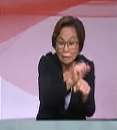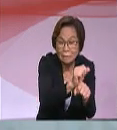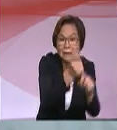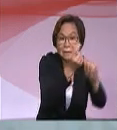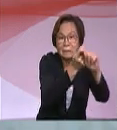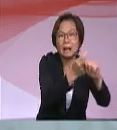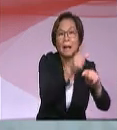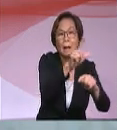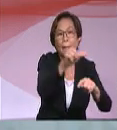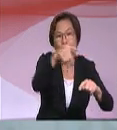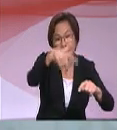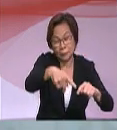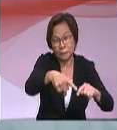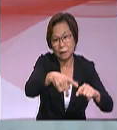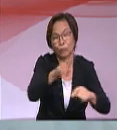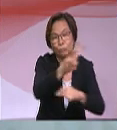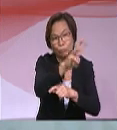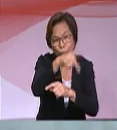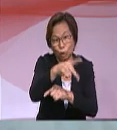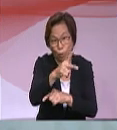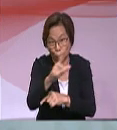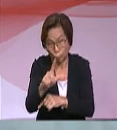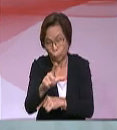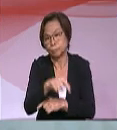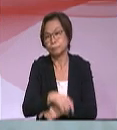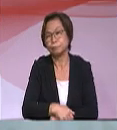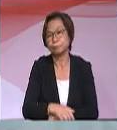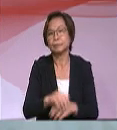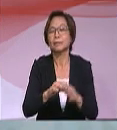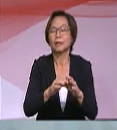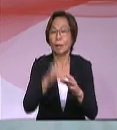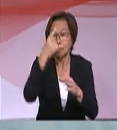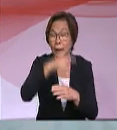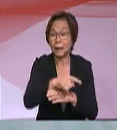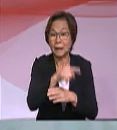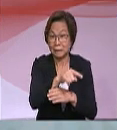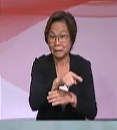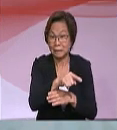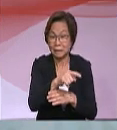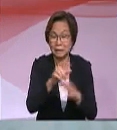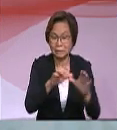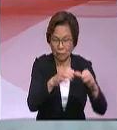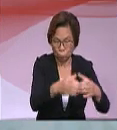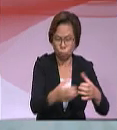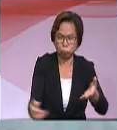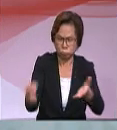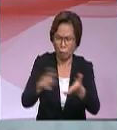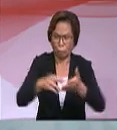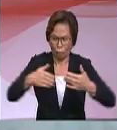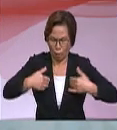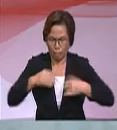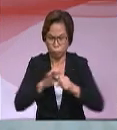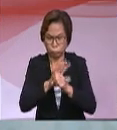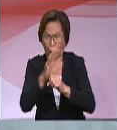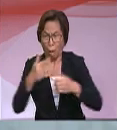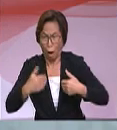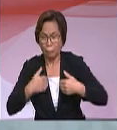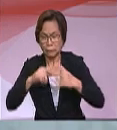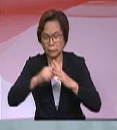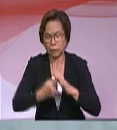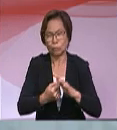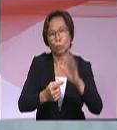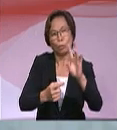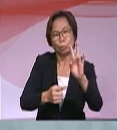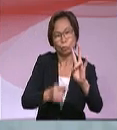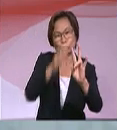daerah Lembah Pantai di wilayah Persekutuan Kuala Lumpur. Kes-kes bagi kluster ini telah dilaporkan positif COVID-19 bermula